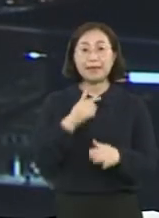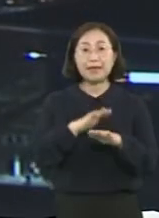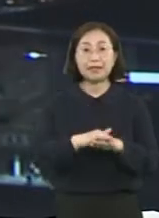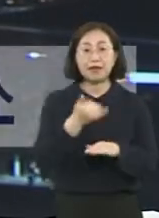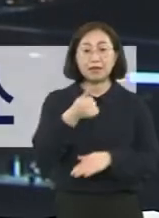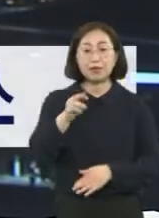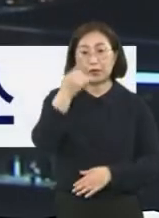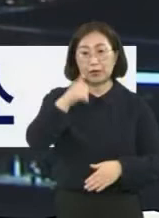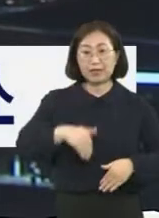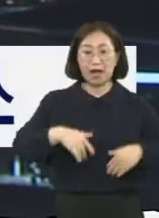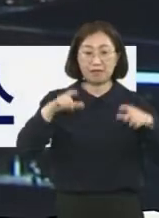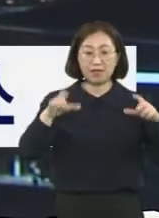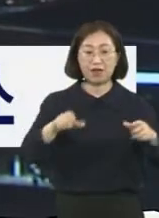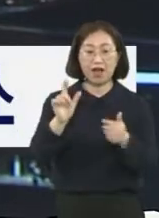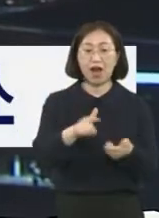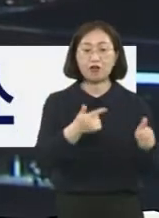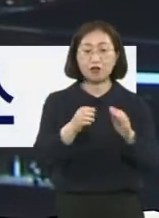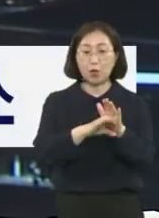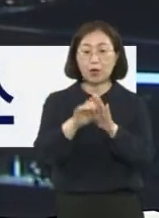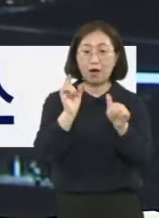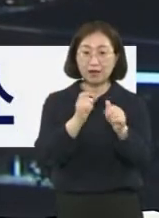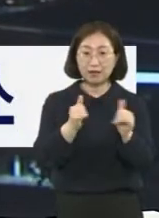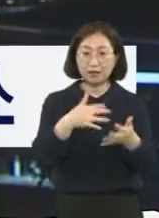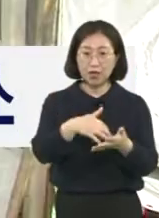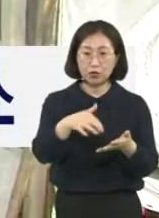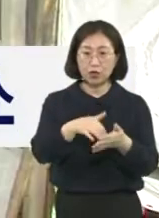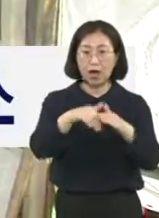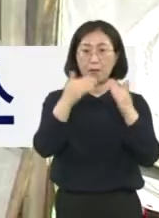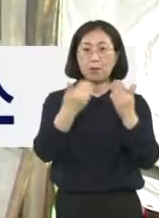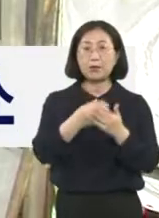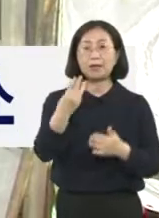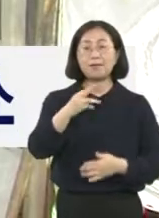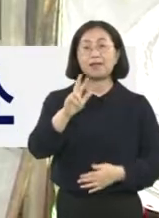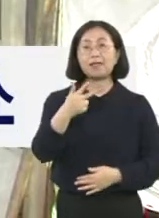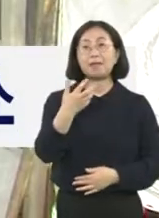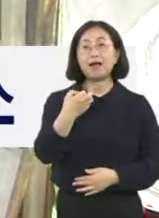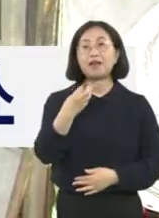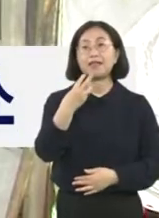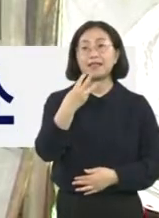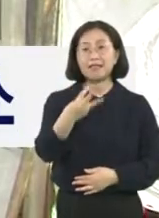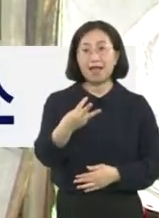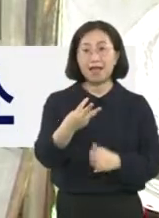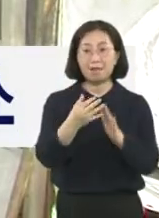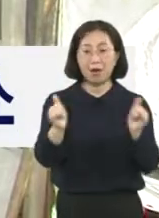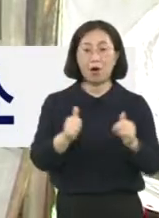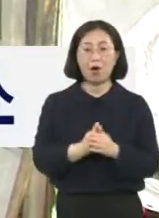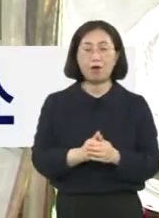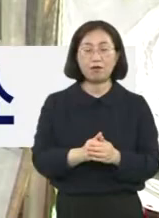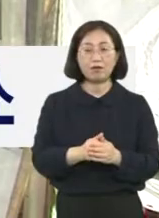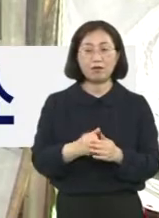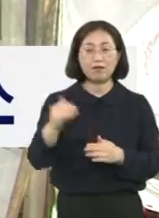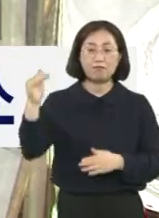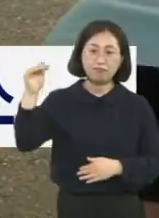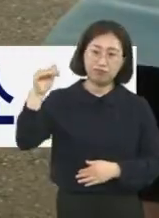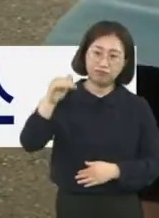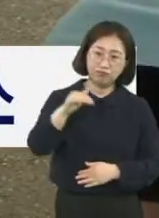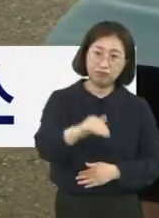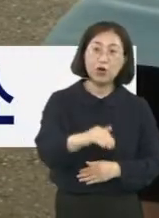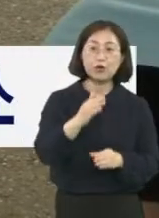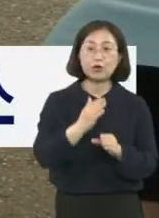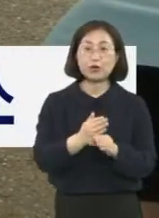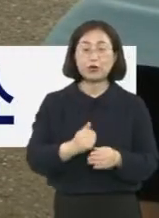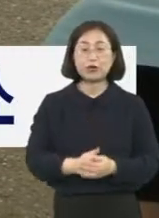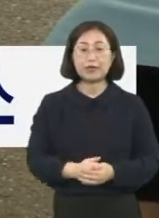대전과 세종 충남 지역에서 하루 신규 확진자가 모두 3,783명 발생해 나흘째 감소세를